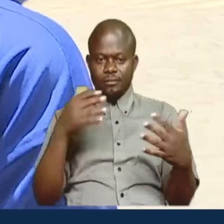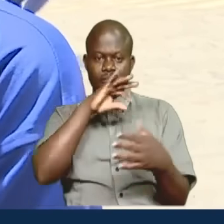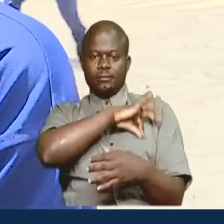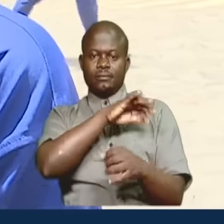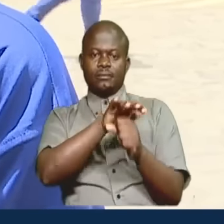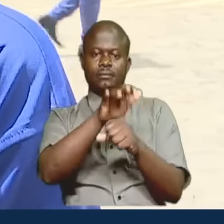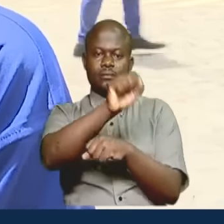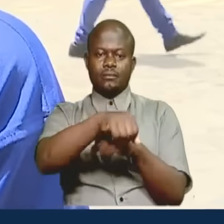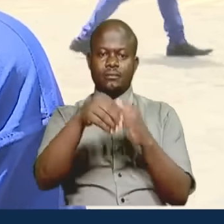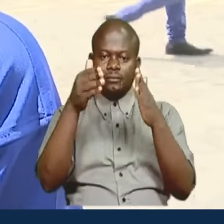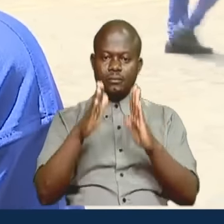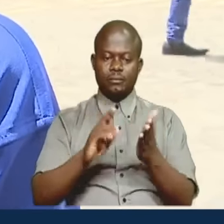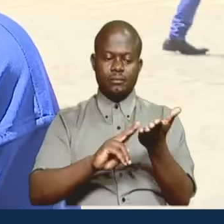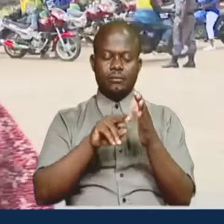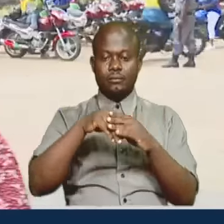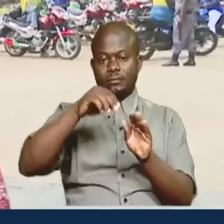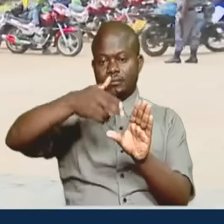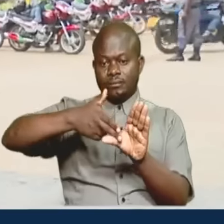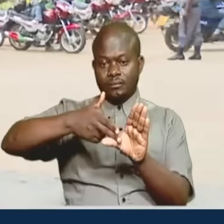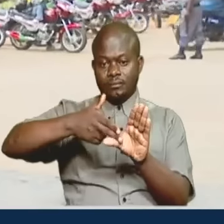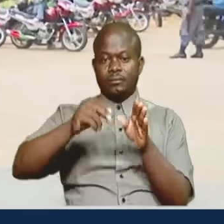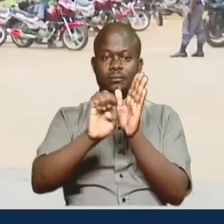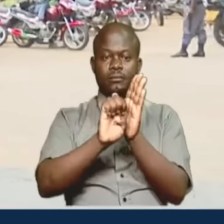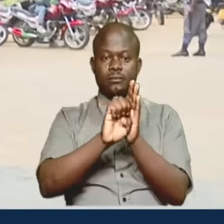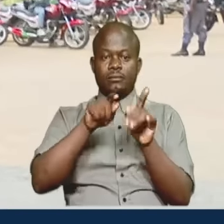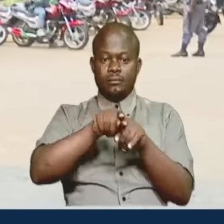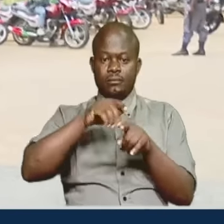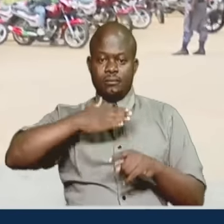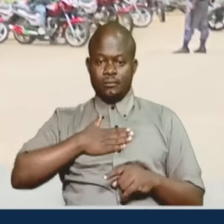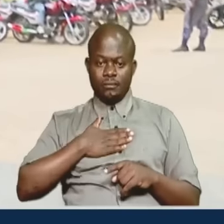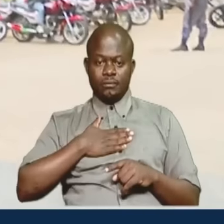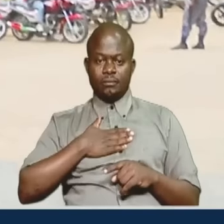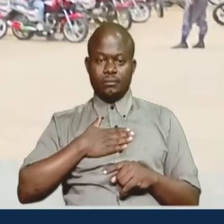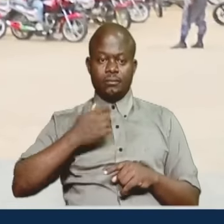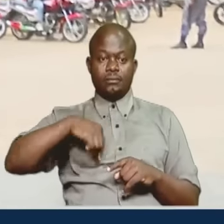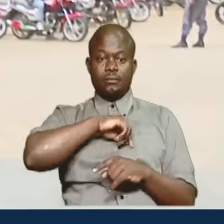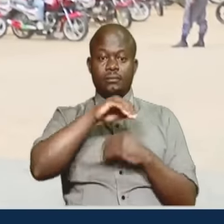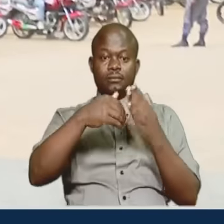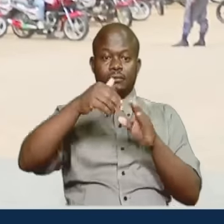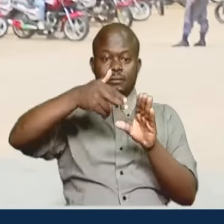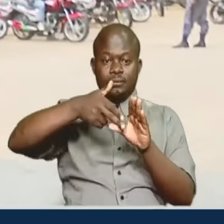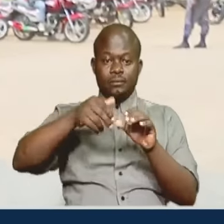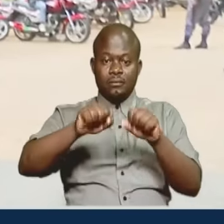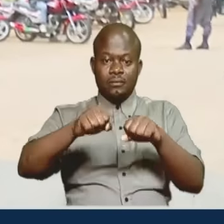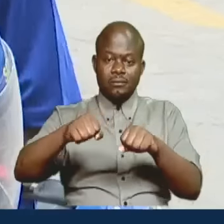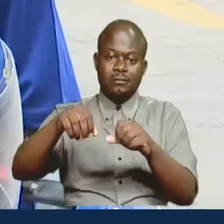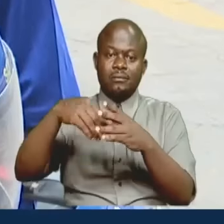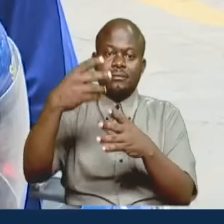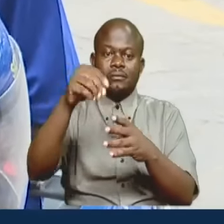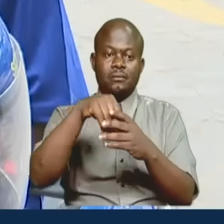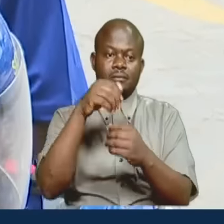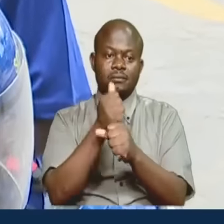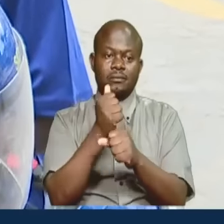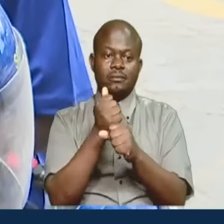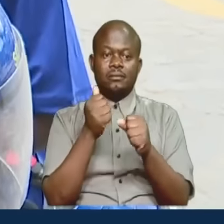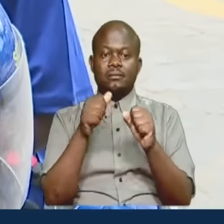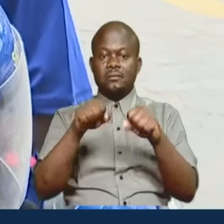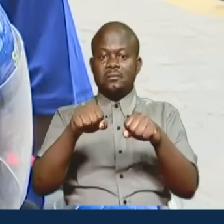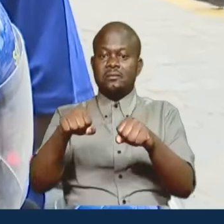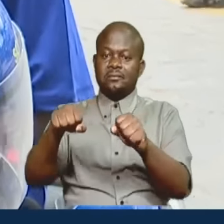kuruta wa muntu wakoresheje essence. N'urugero nkanjye, njye mfite moto y'amashanyarazi nyitwara ngiye mu kazi